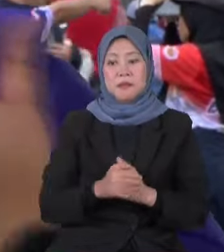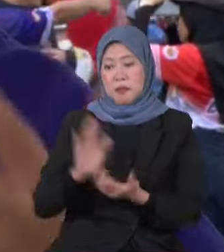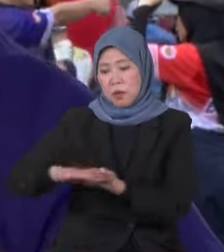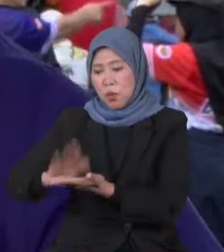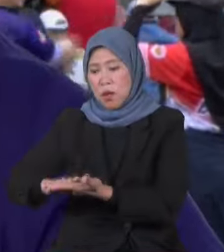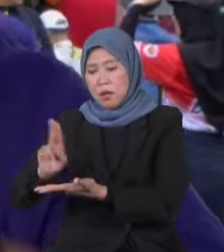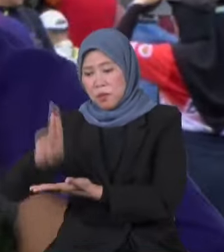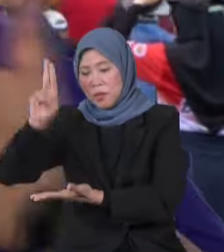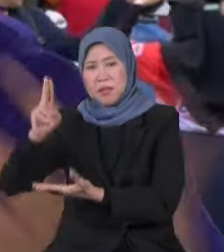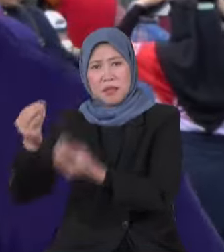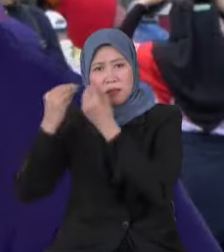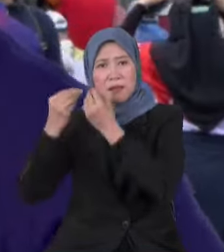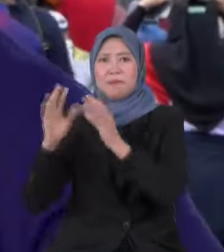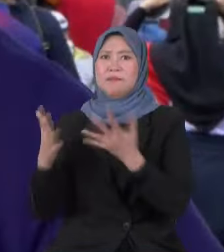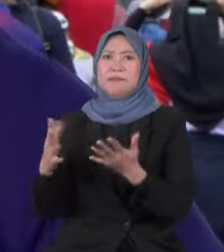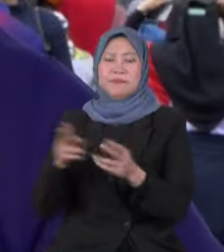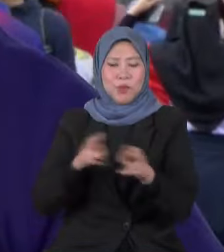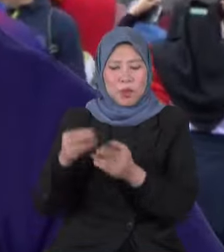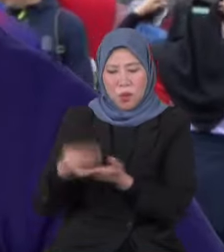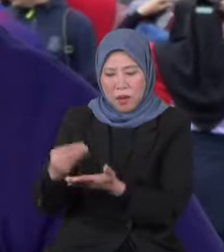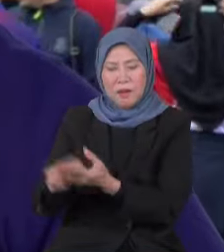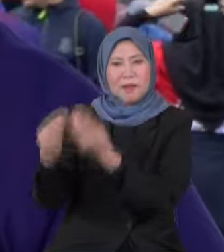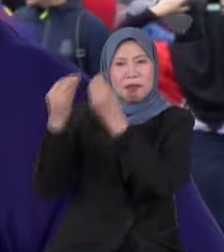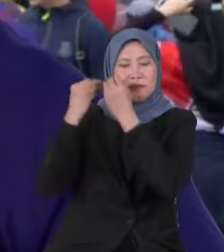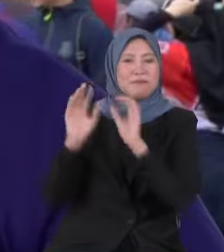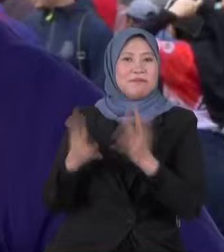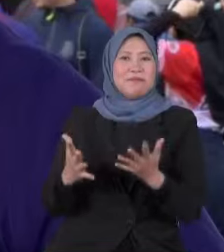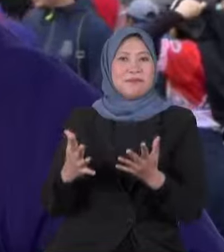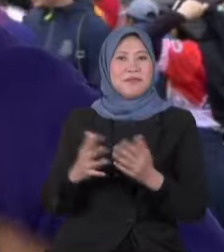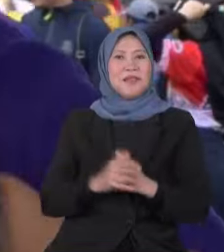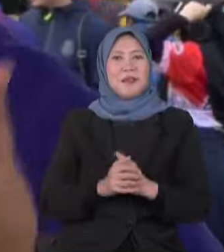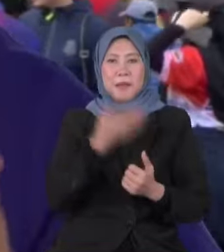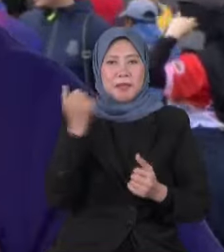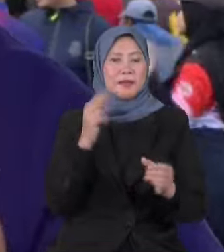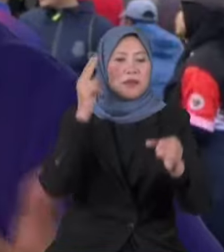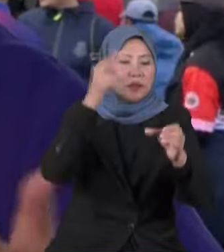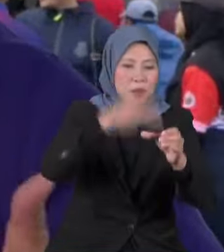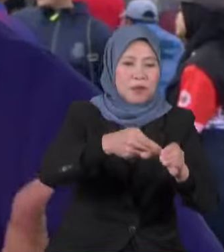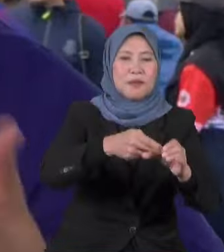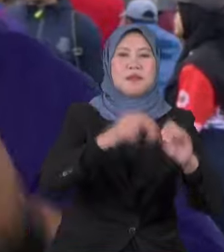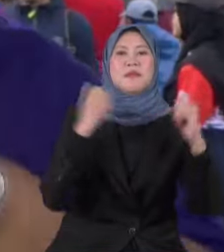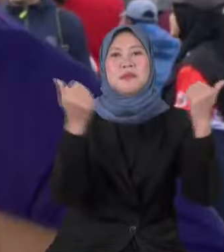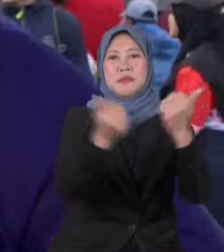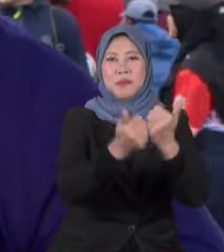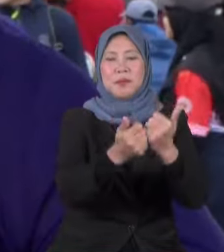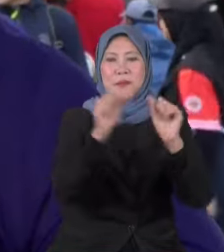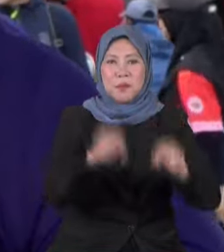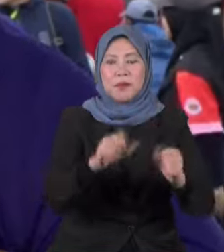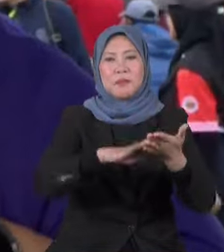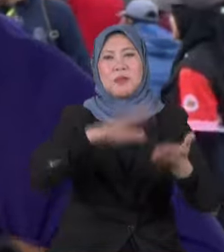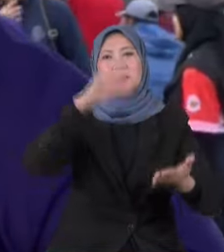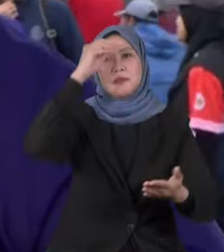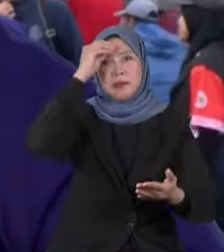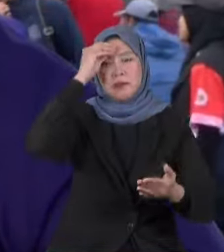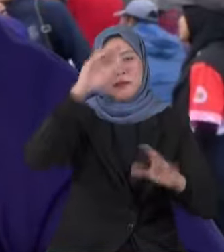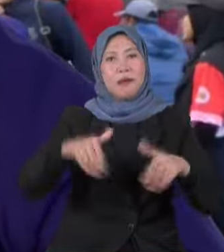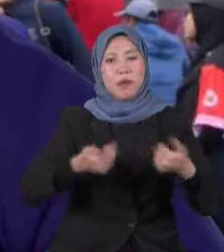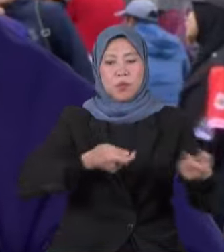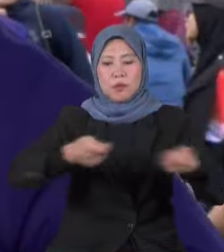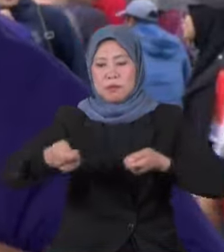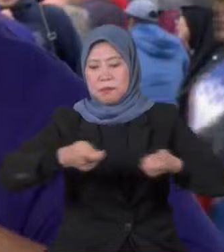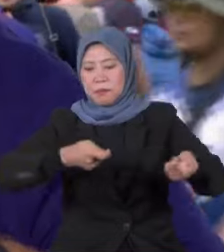di universiti. Pengurusan kewangan pun tidak ada begitu spesifik di universiti. Tapi anda boleh belajar macam mana nak mengurus